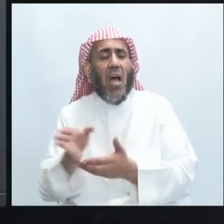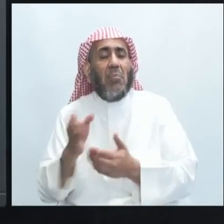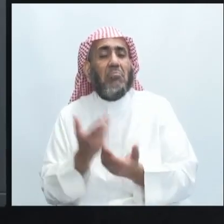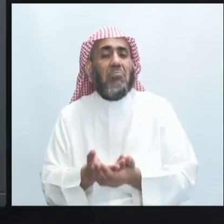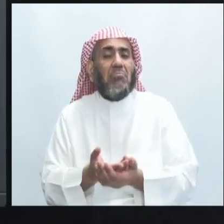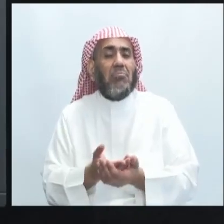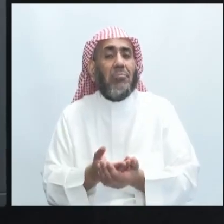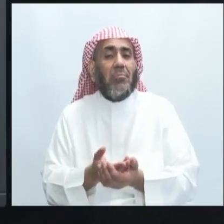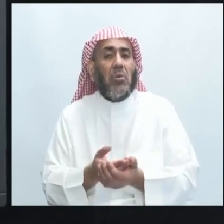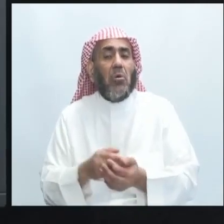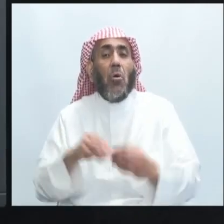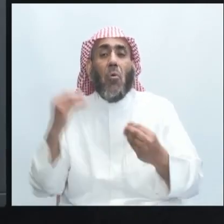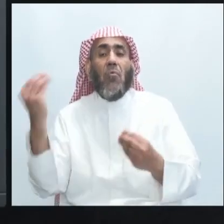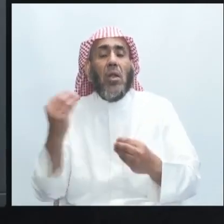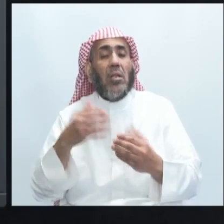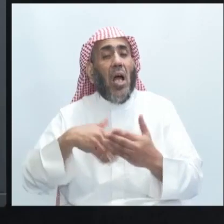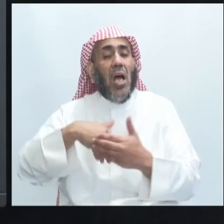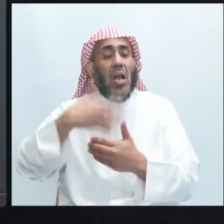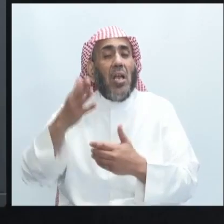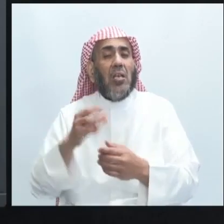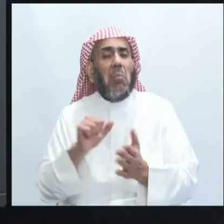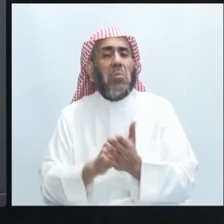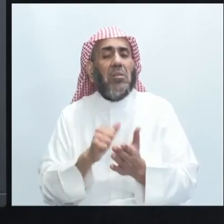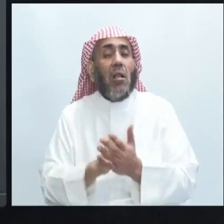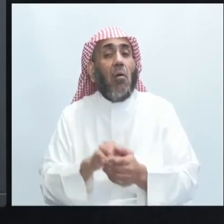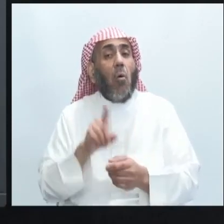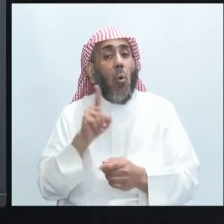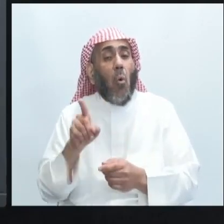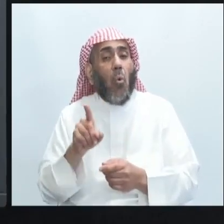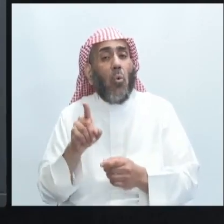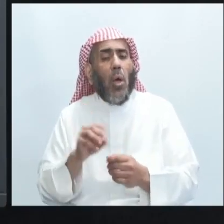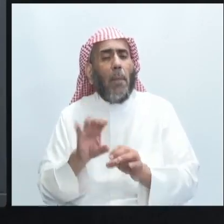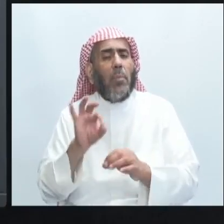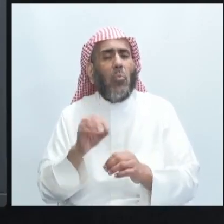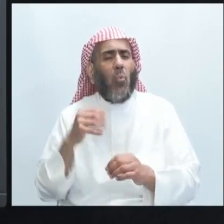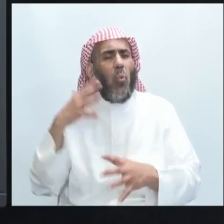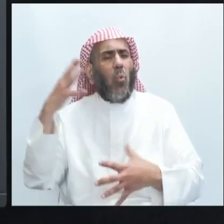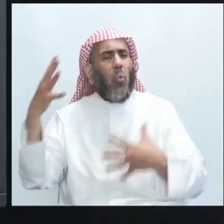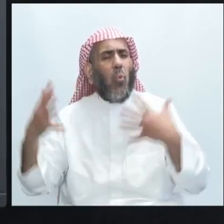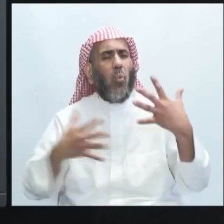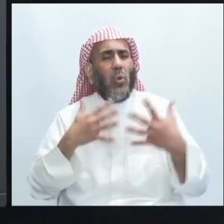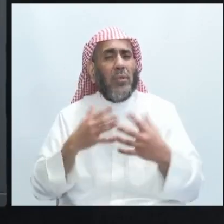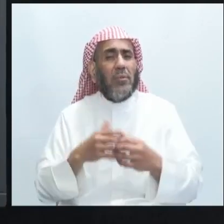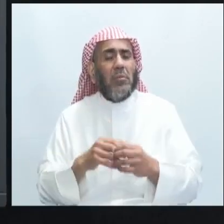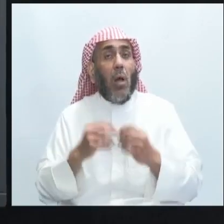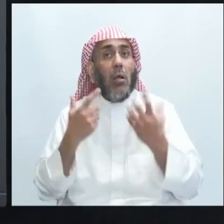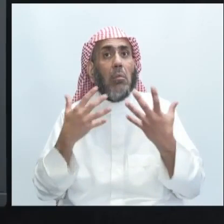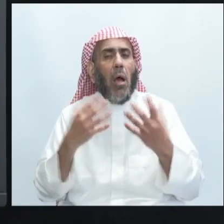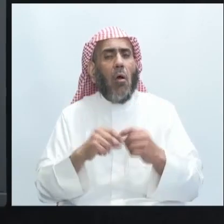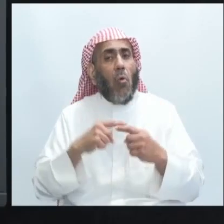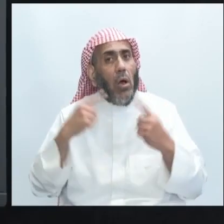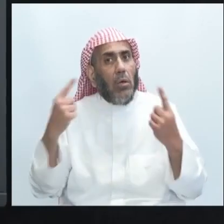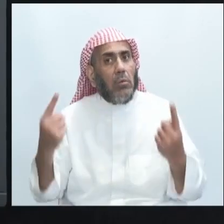في رحلات خارجيه خارج المنزل فهذه هي من مشت من مشتات الانتباه